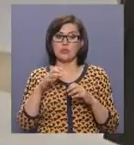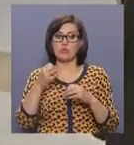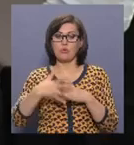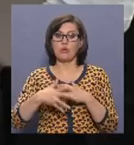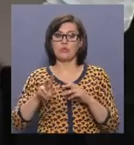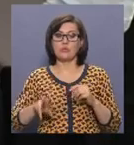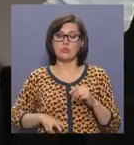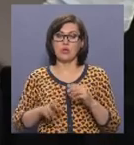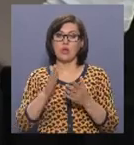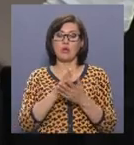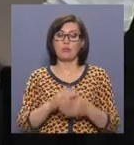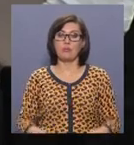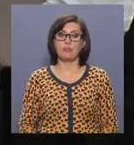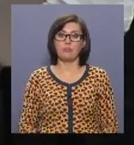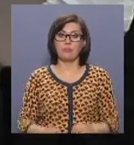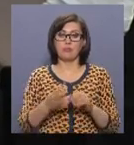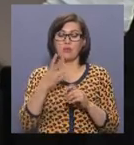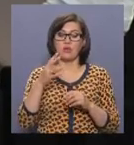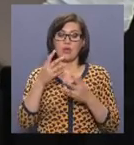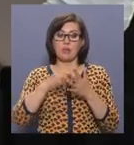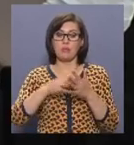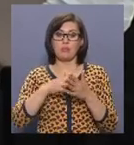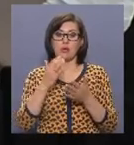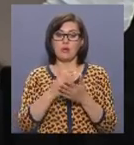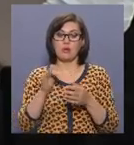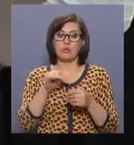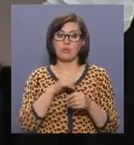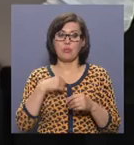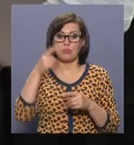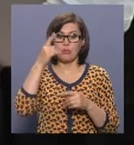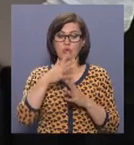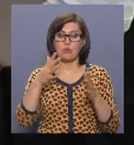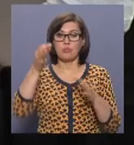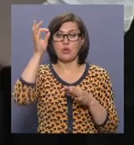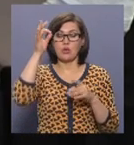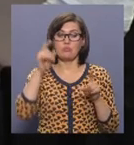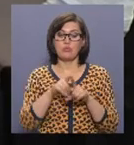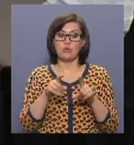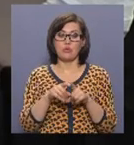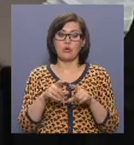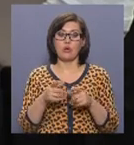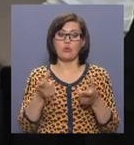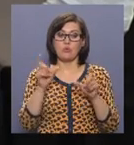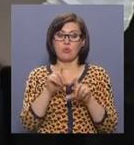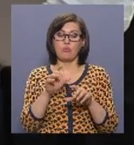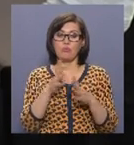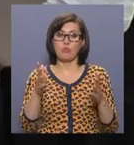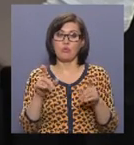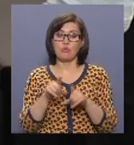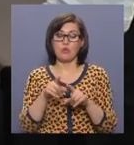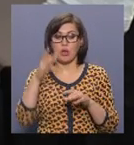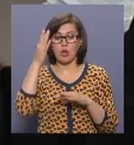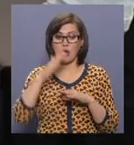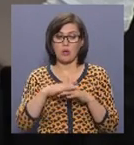директоры. Оның бірнеше себептері бар. Ол өздеріңіз білесіз, үлкен психологиялық түрде нагрузка болған еді.